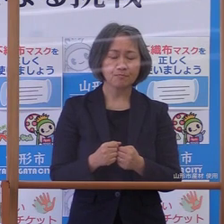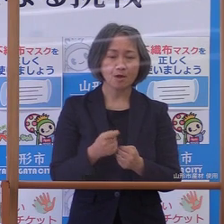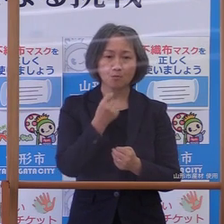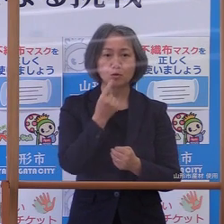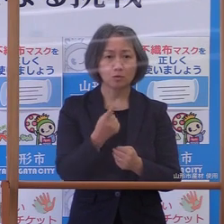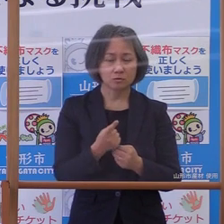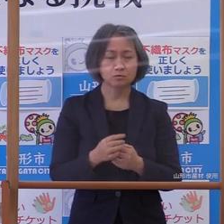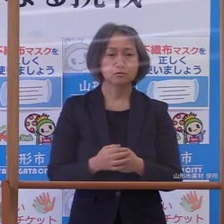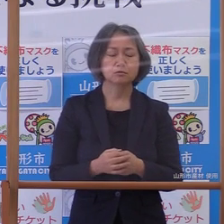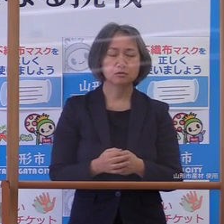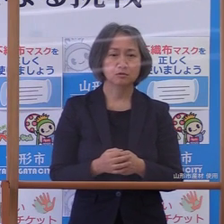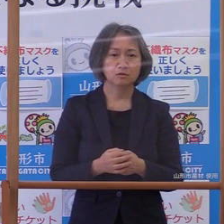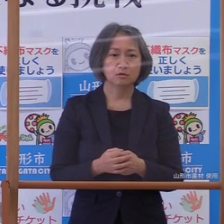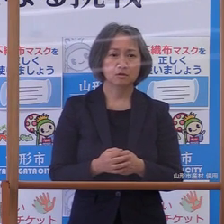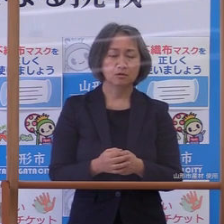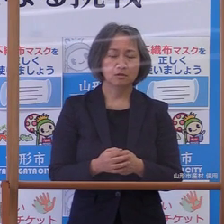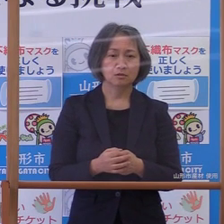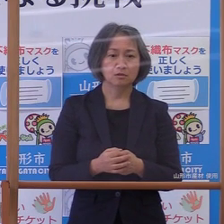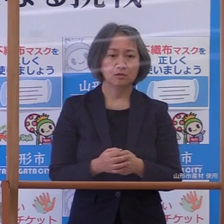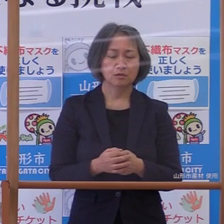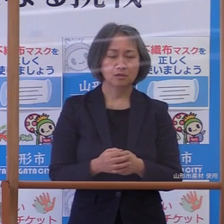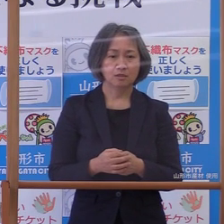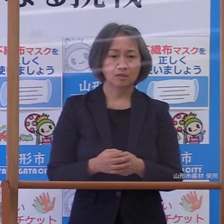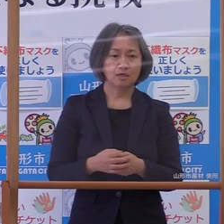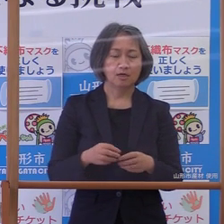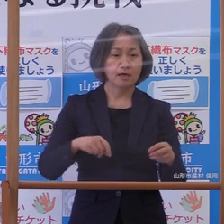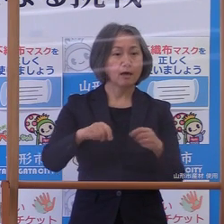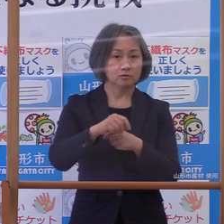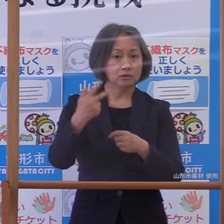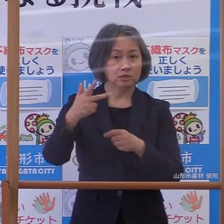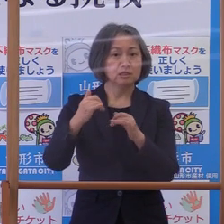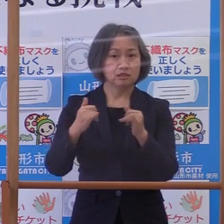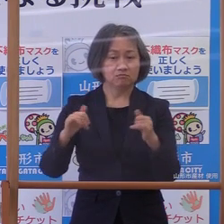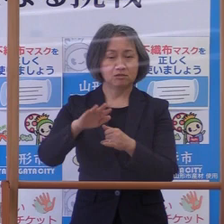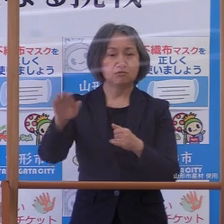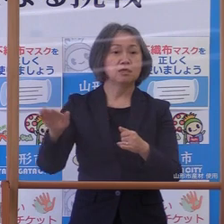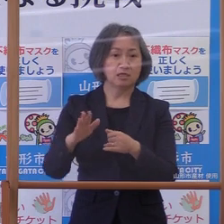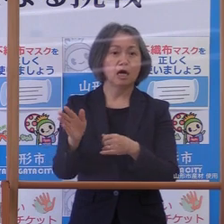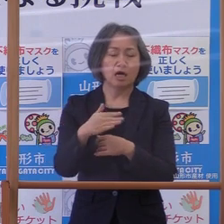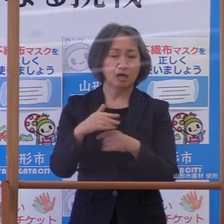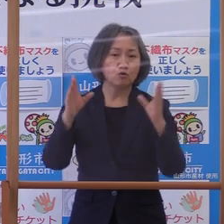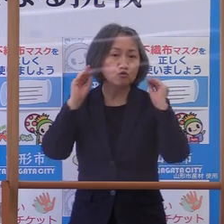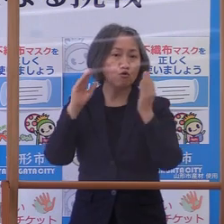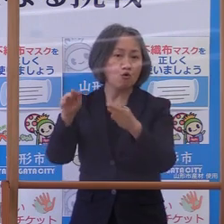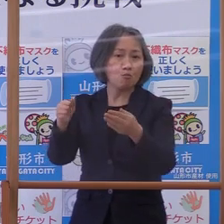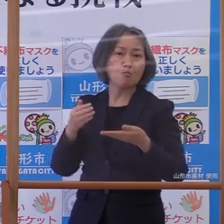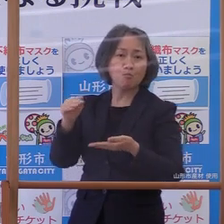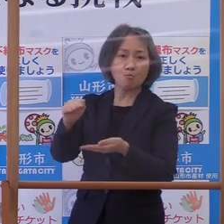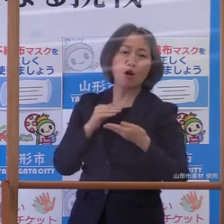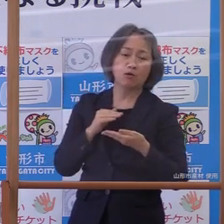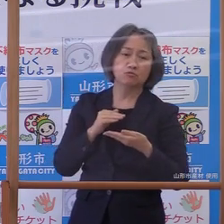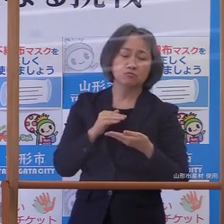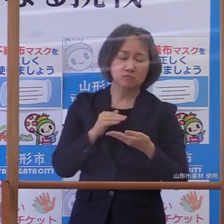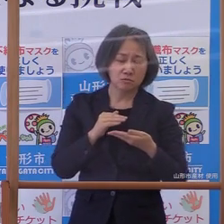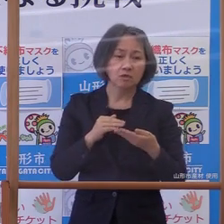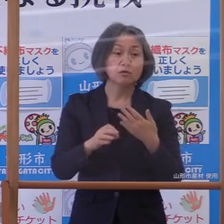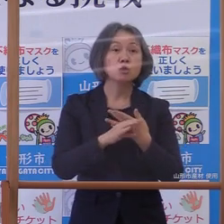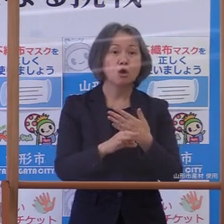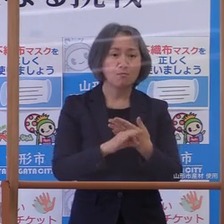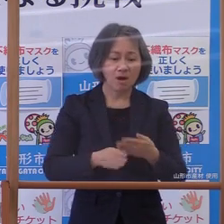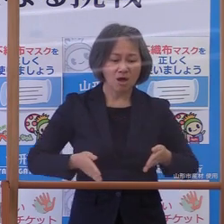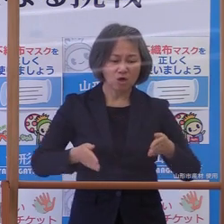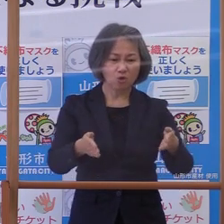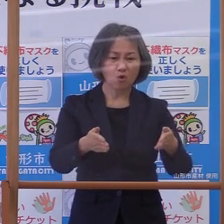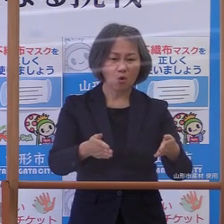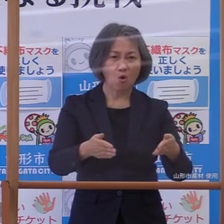つはこれは逆に市民の皆さんから情報をいただく部分ですけど、例えば道路に穴ぼこが